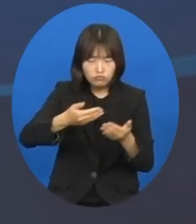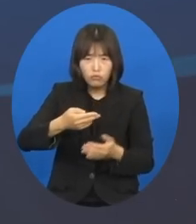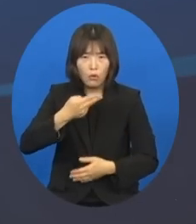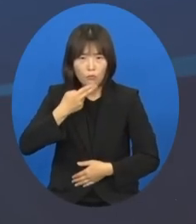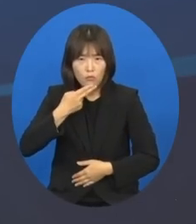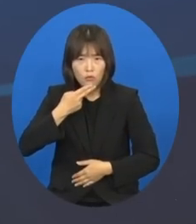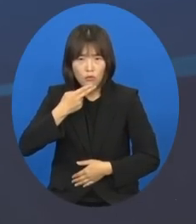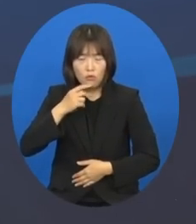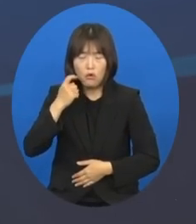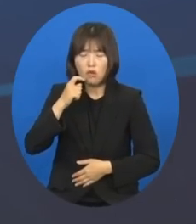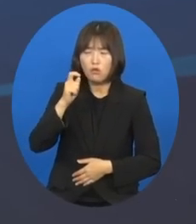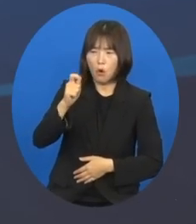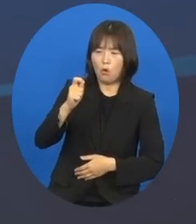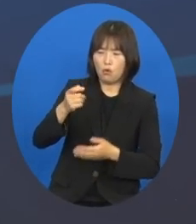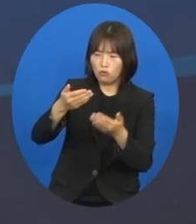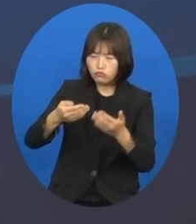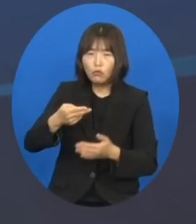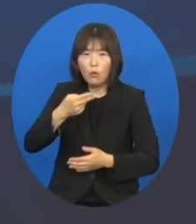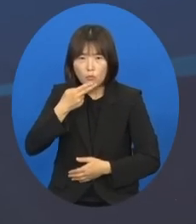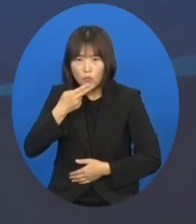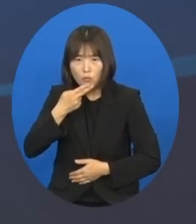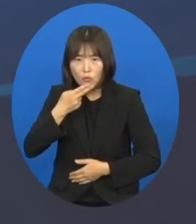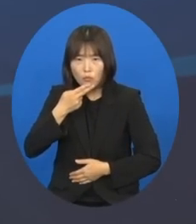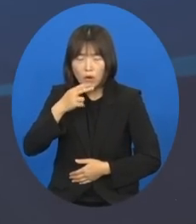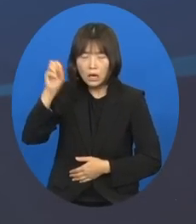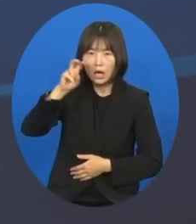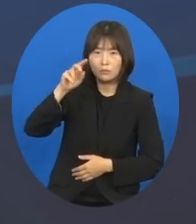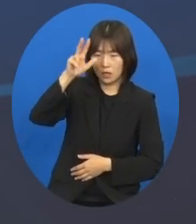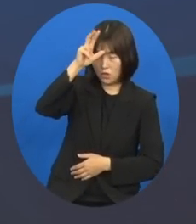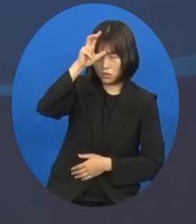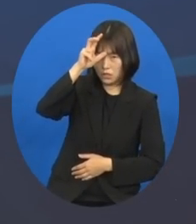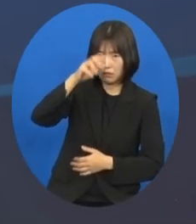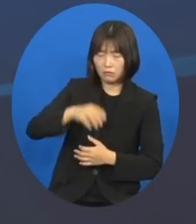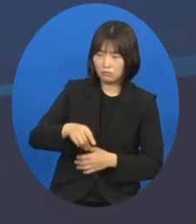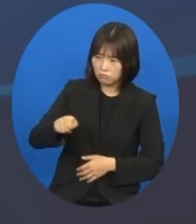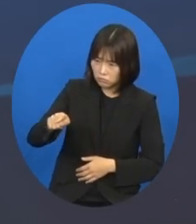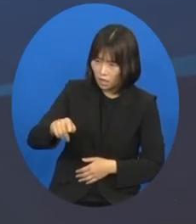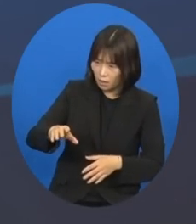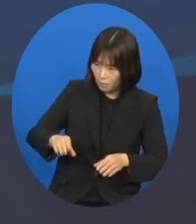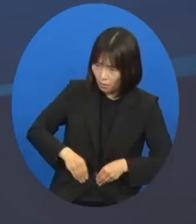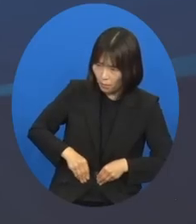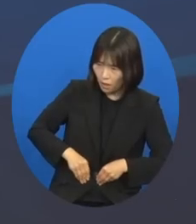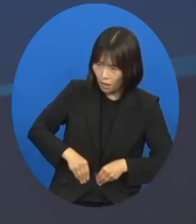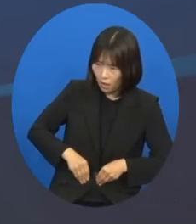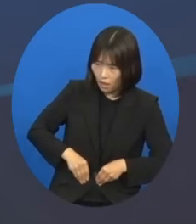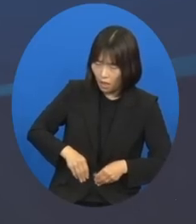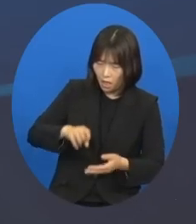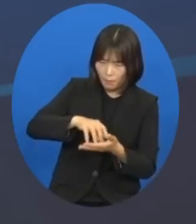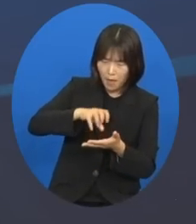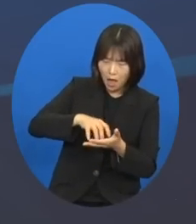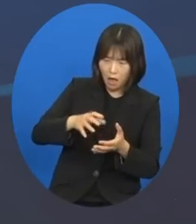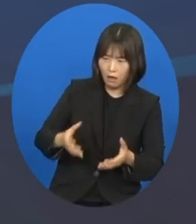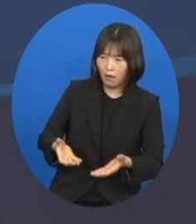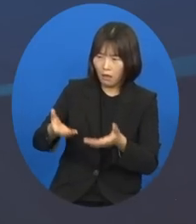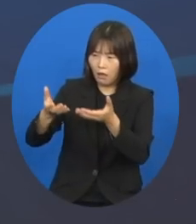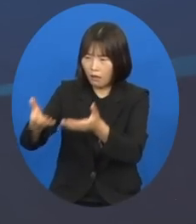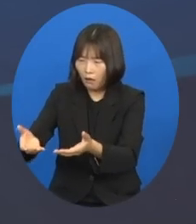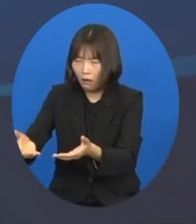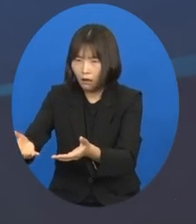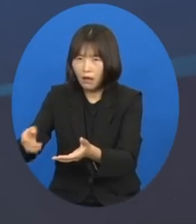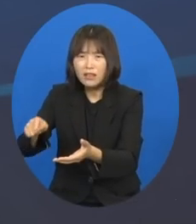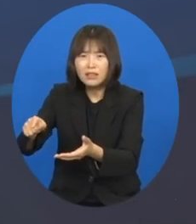경고장을 주지도 않고는 갑자기 경찰이 당신 배고프냐고 도너스 한 박스를 주는 거 이것을